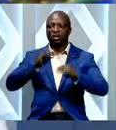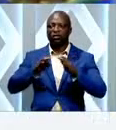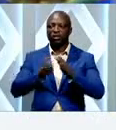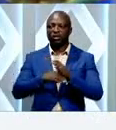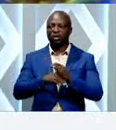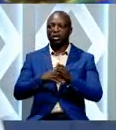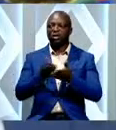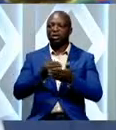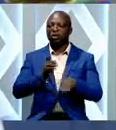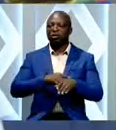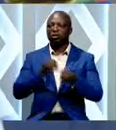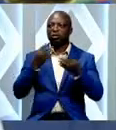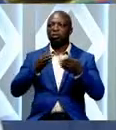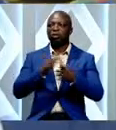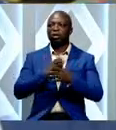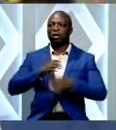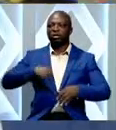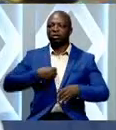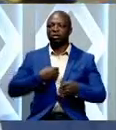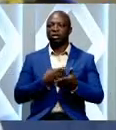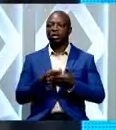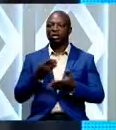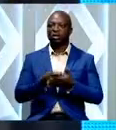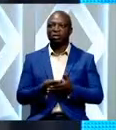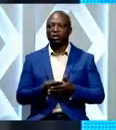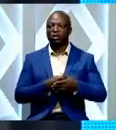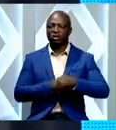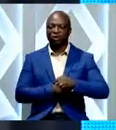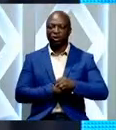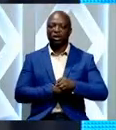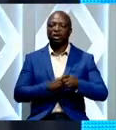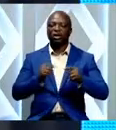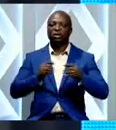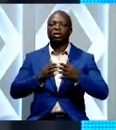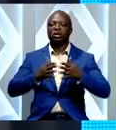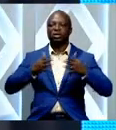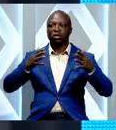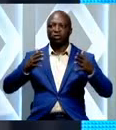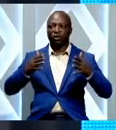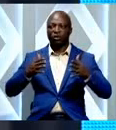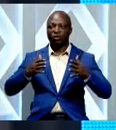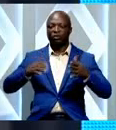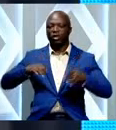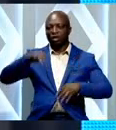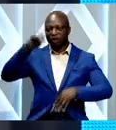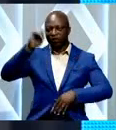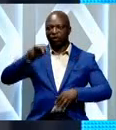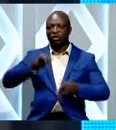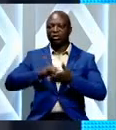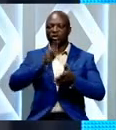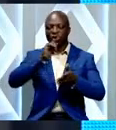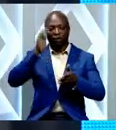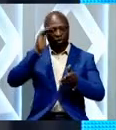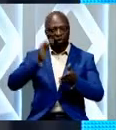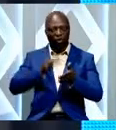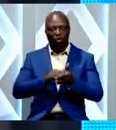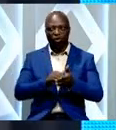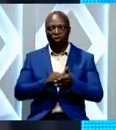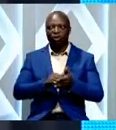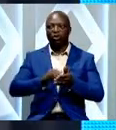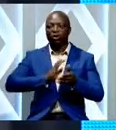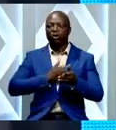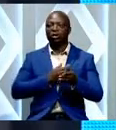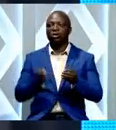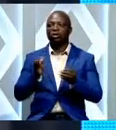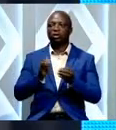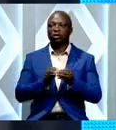un moment où beaucoup d'entre nous ont des dépenses sécuritaires très élevées, il faut que soit reconnue notre